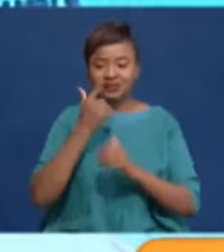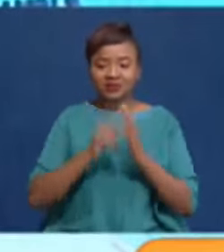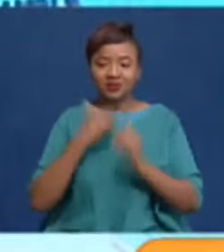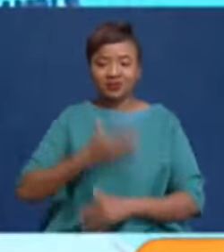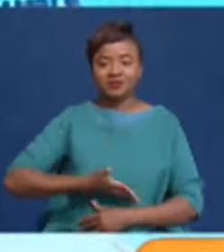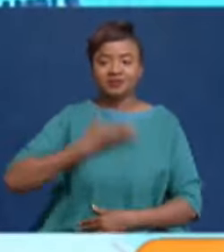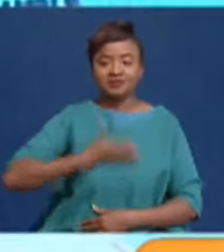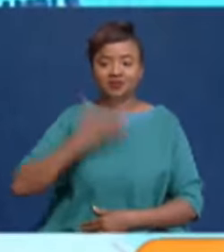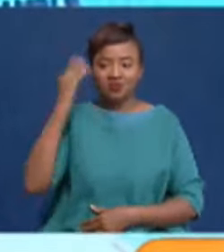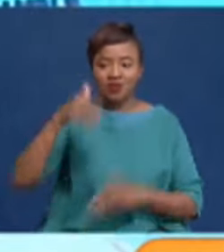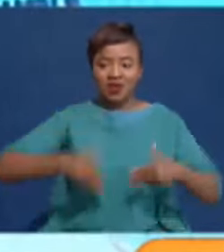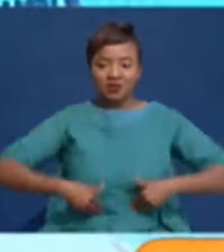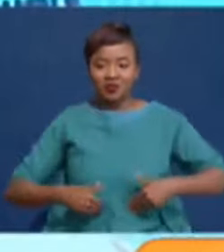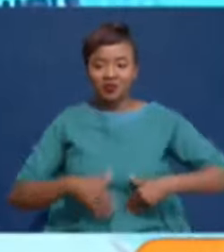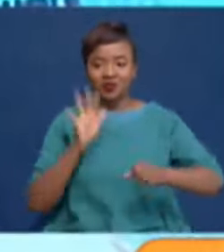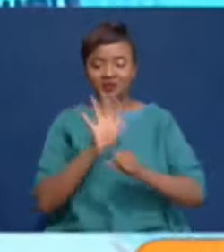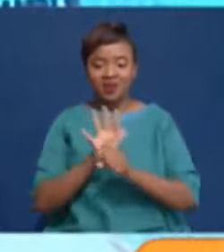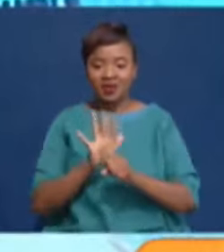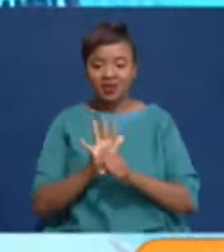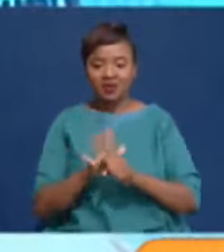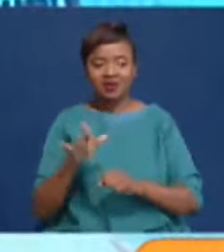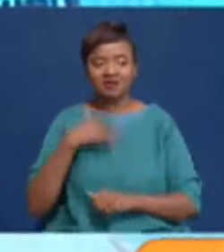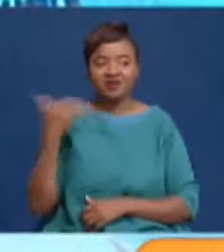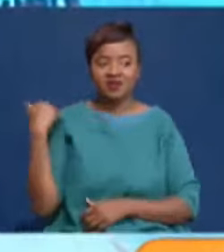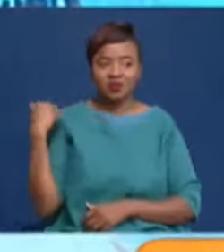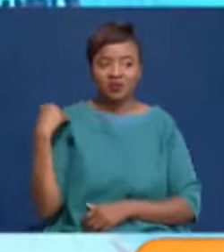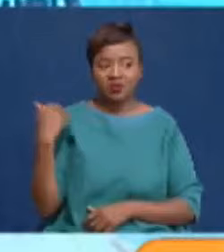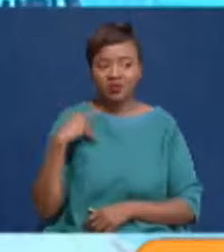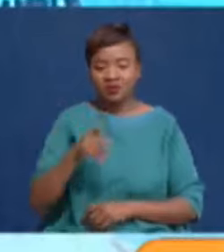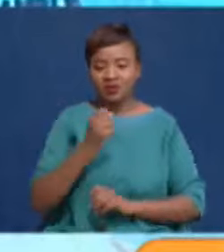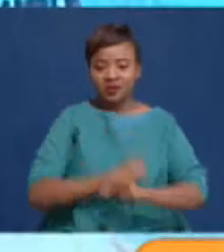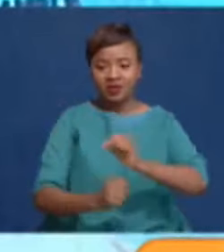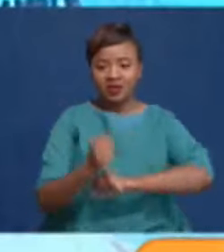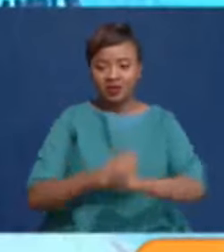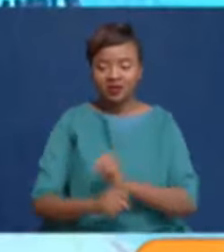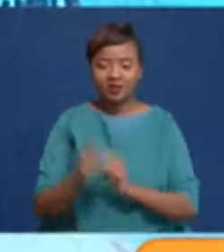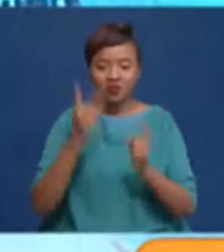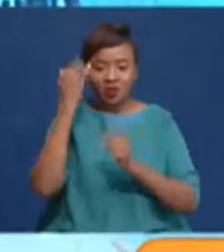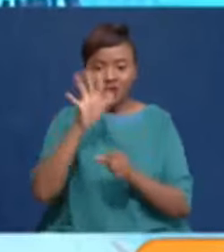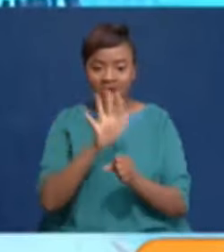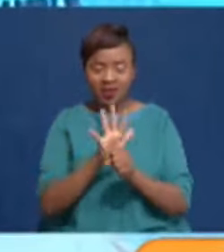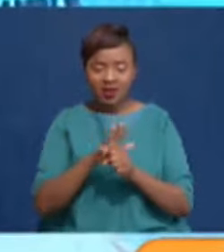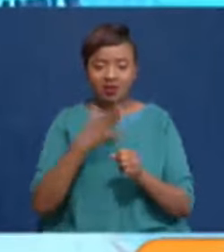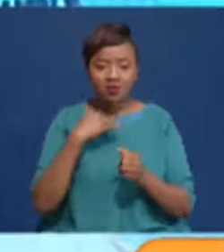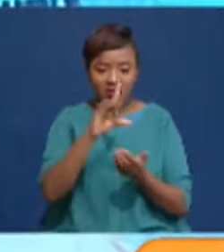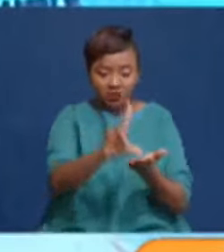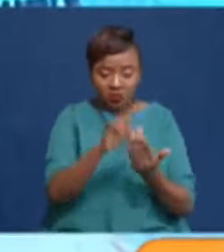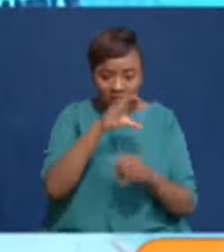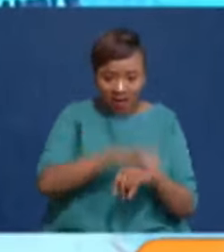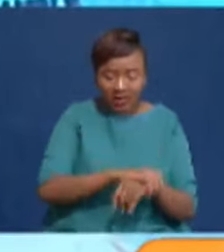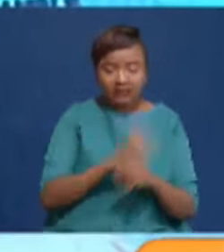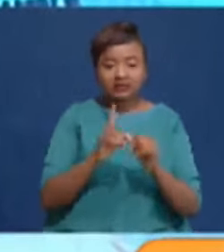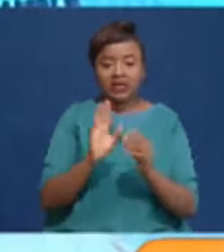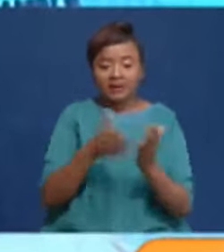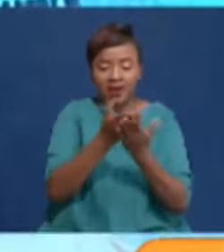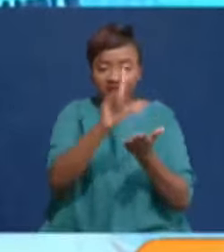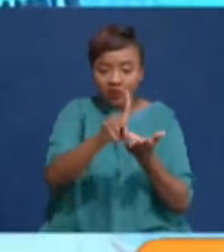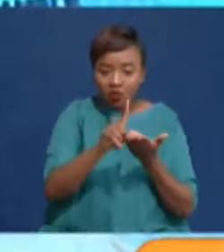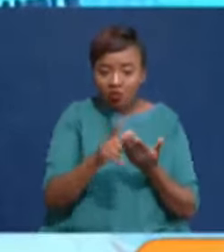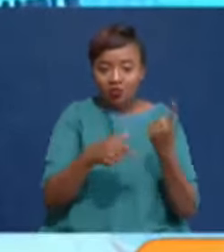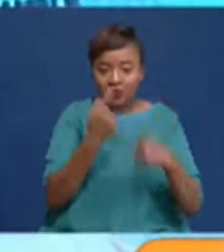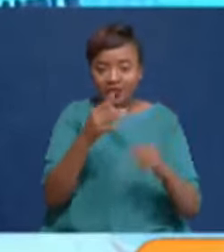wengi wametatizika kwa hatua hiyo. Wanafunzi wengi waliotarajiwa kupata mkopo ili kujiunga na vyuo vikuu sasa wamesalia kwenye